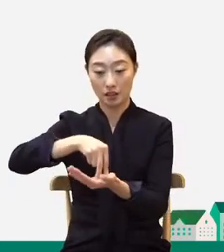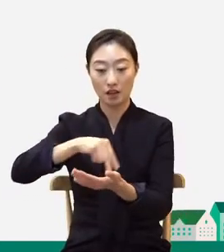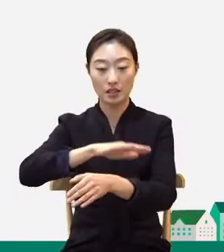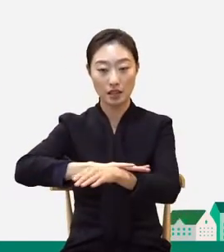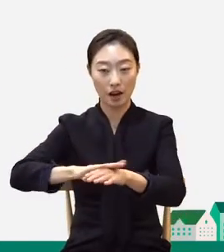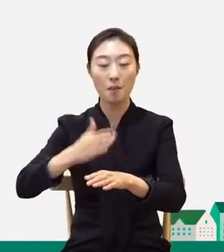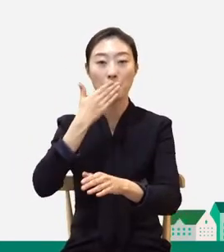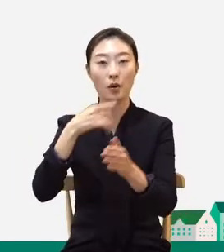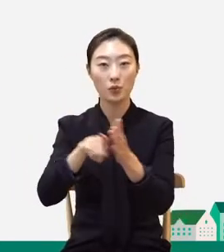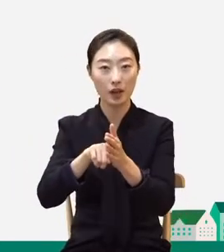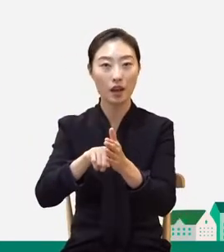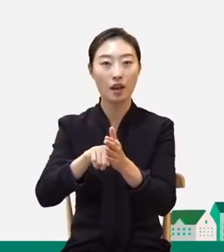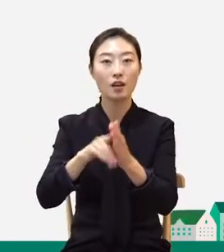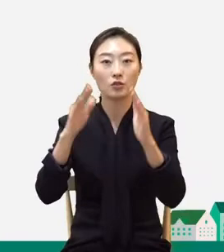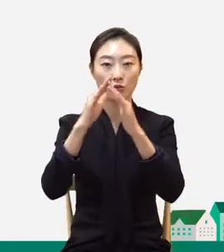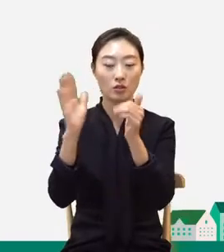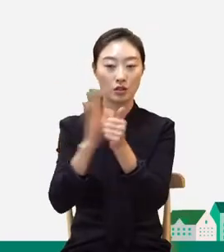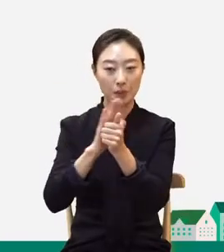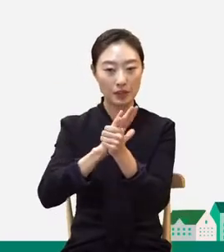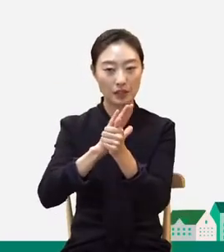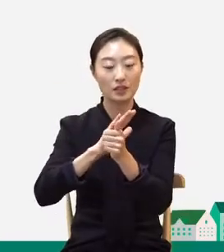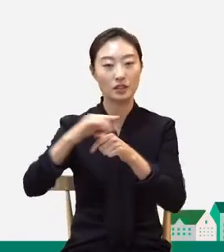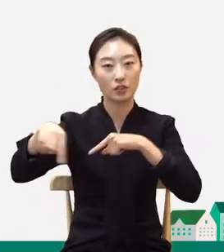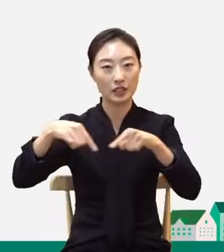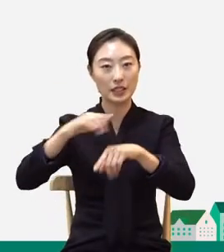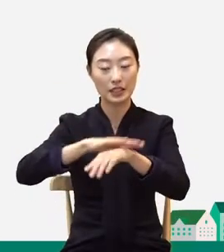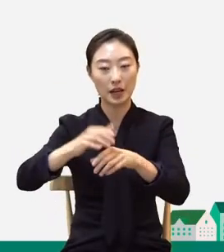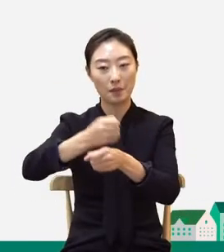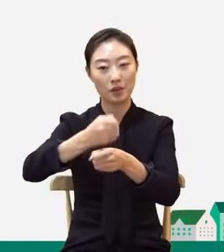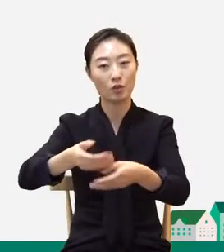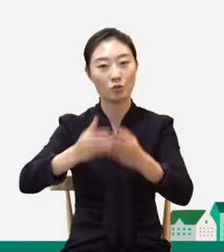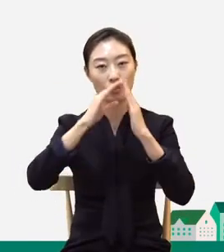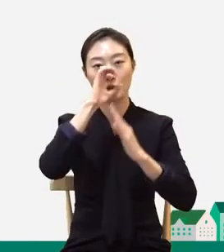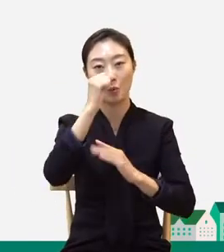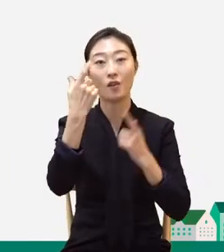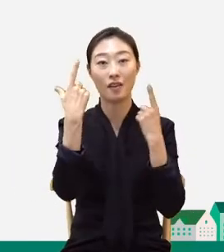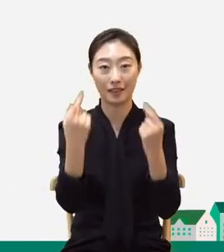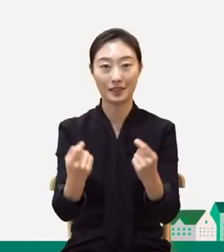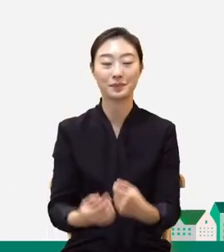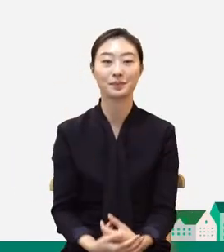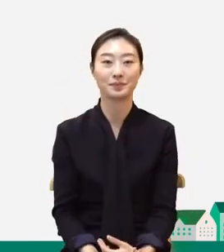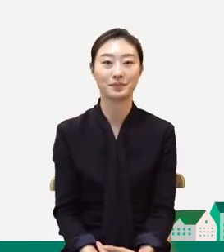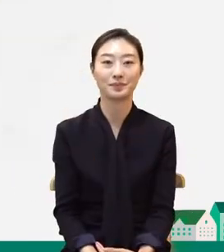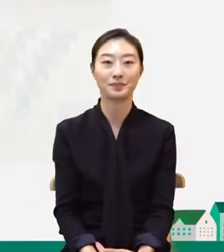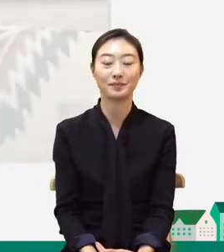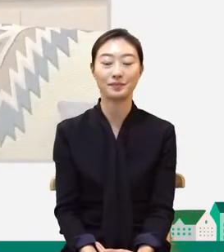잘 정착되기를 희망하며 이상 발표를 마치겠습니다. 감사합니다.